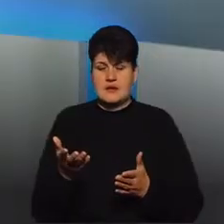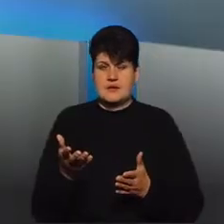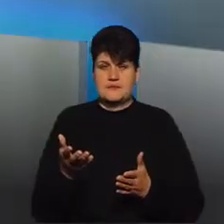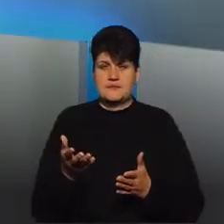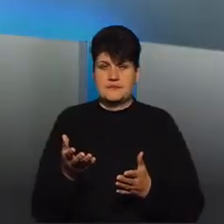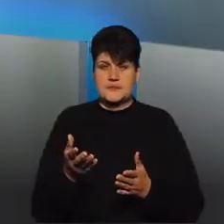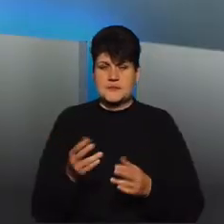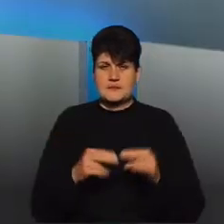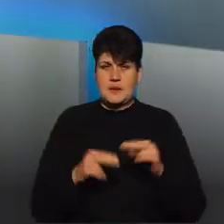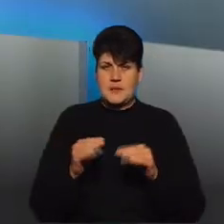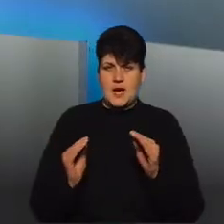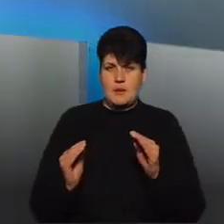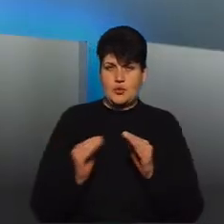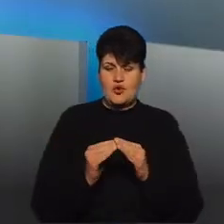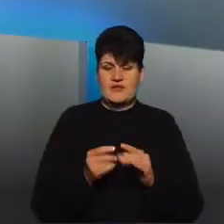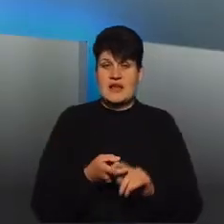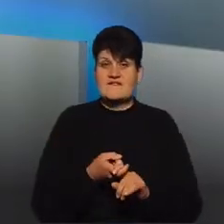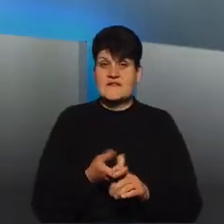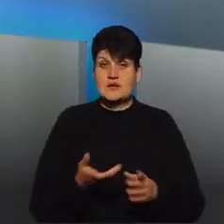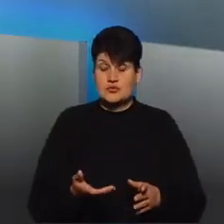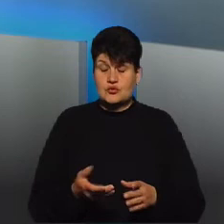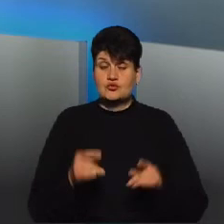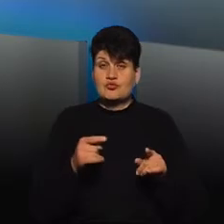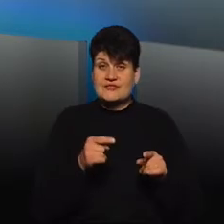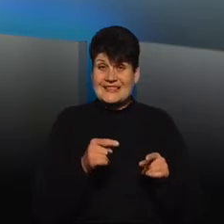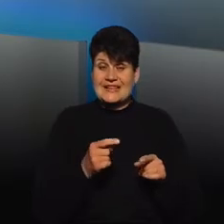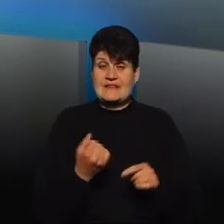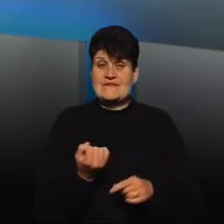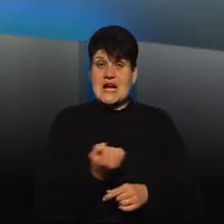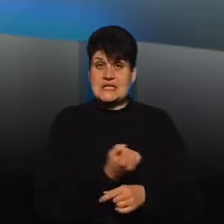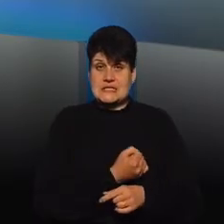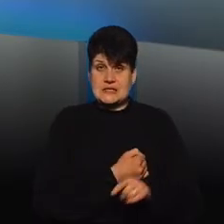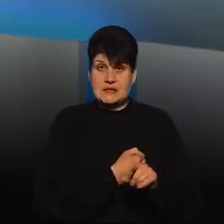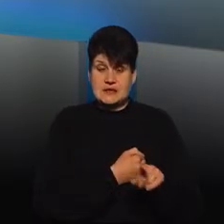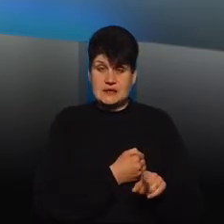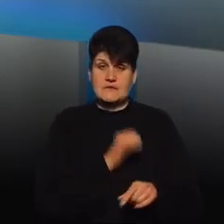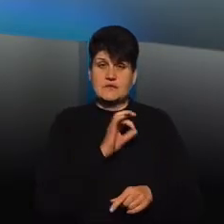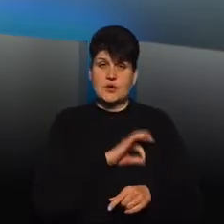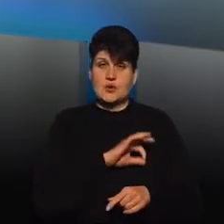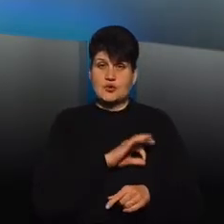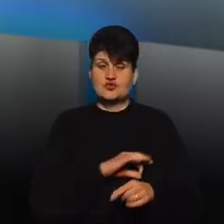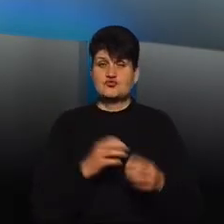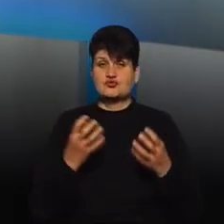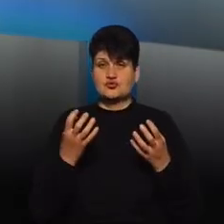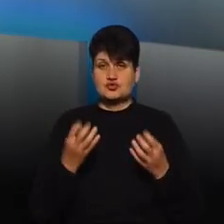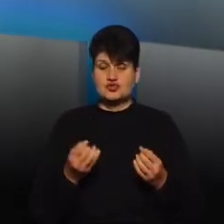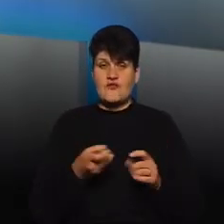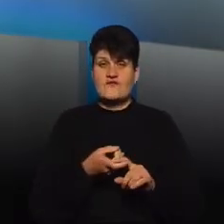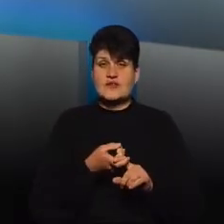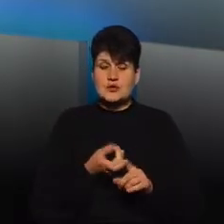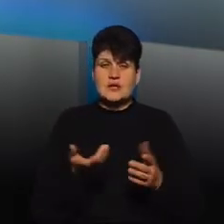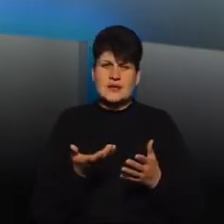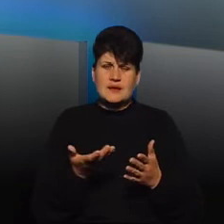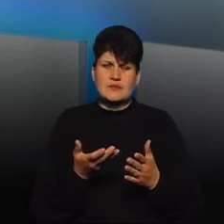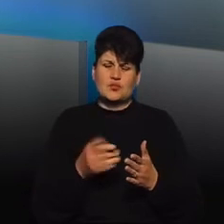прибудована до вірусу. Тому в таких вакцинах використовується ще вірус, який, по суті,